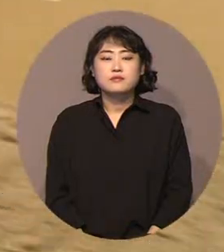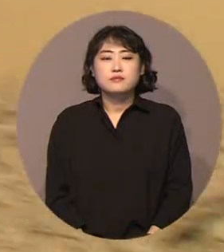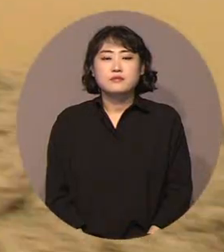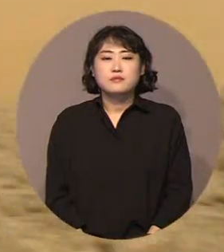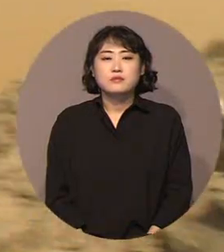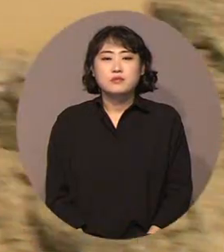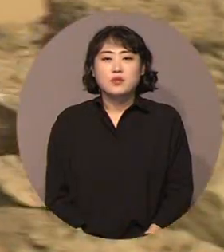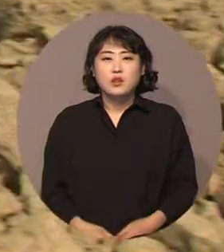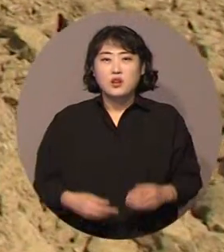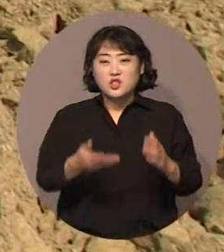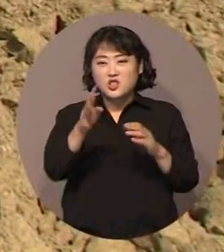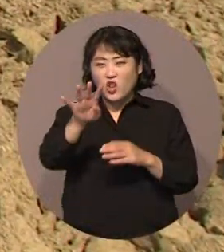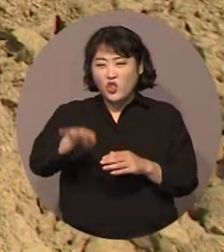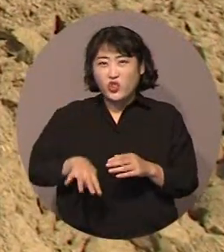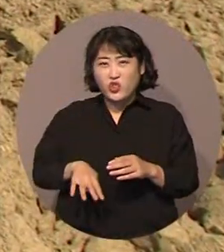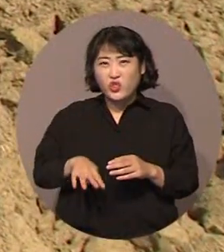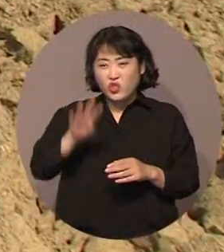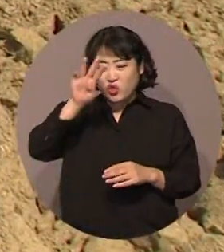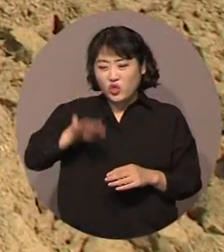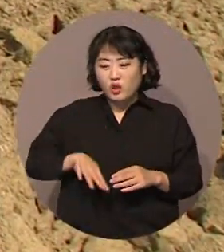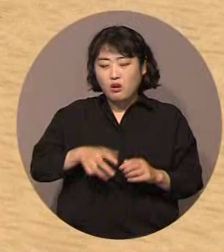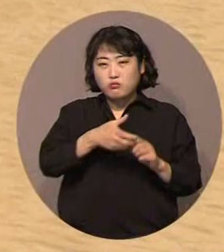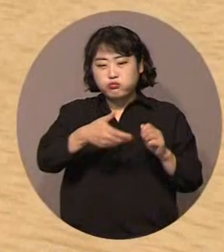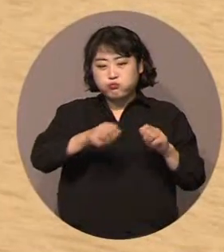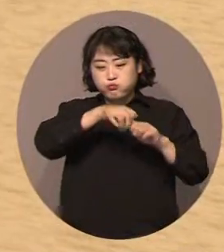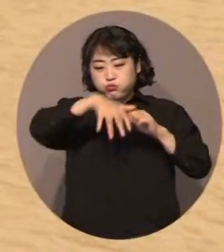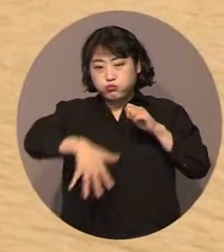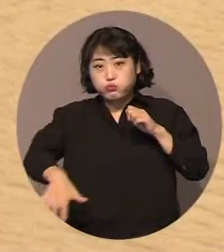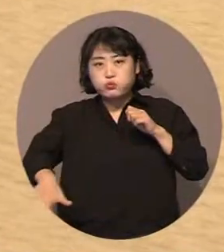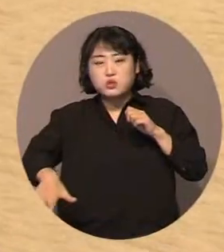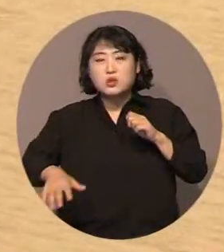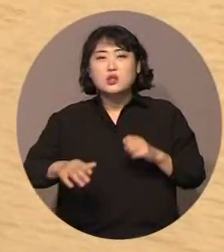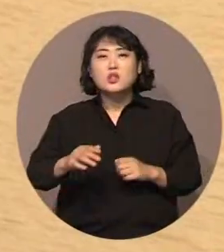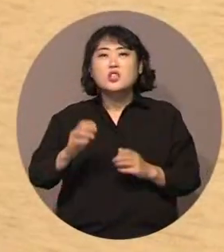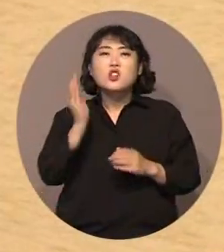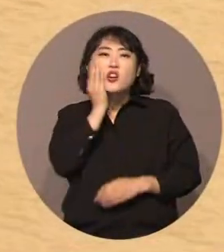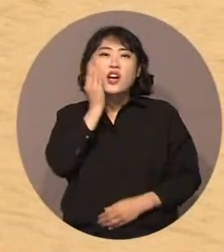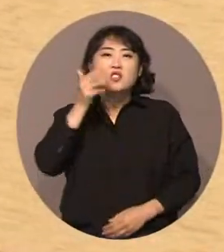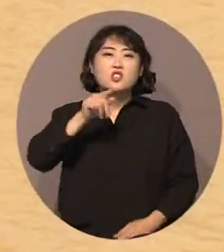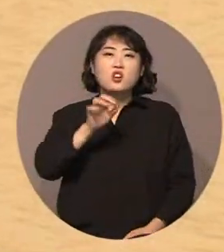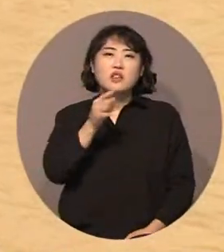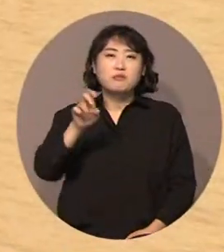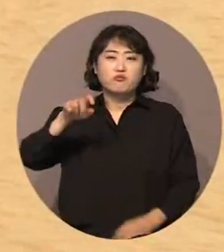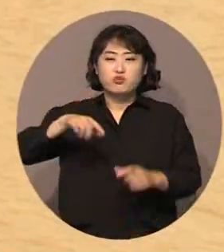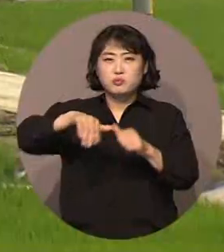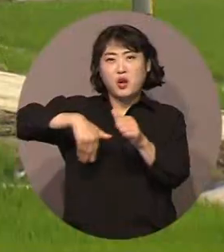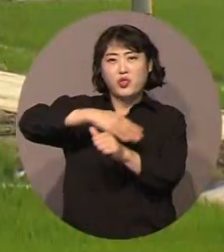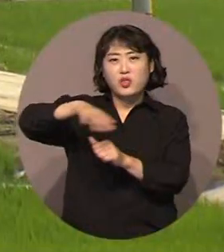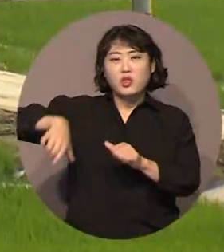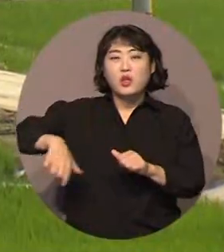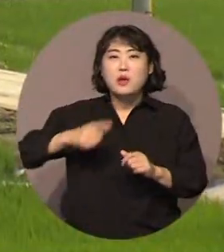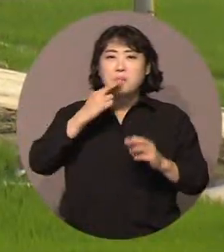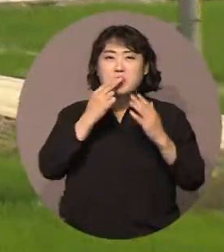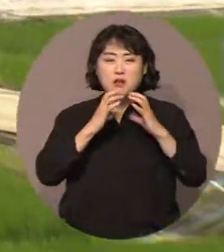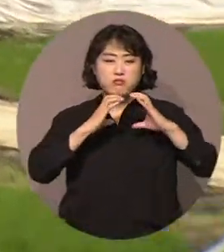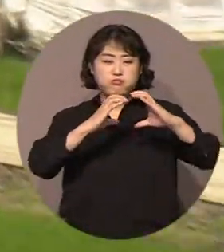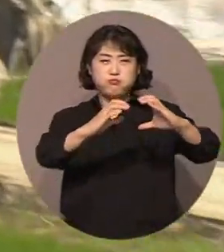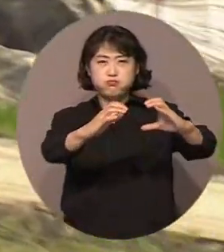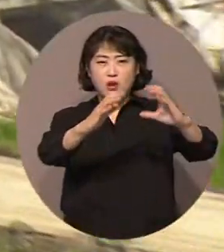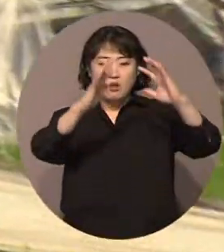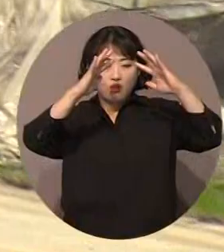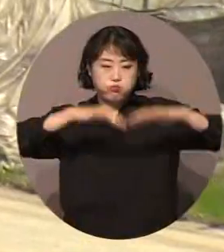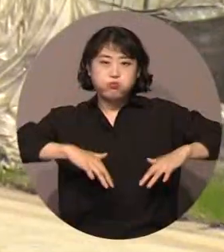지천 제방이 붕괴돼 모든 것이 물에 잠겼던 청양군 청남면 일대. 비닐하우스 수십여 동은 뼈대만 남은 채